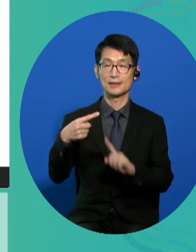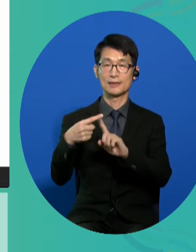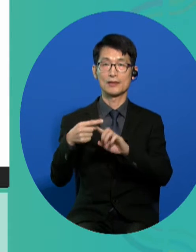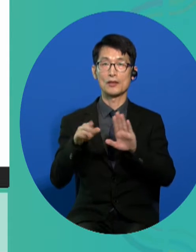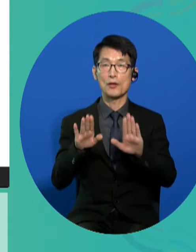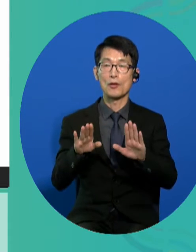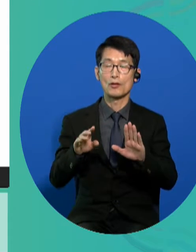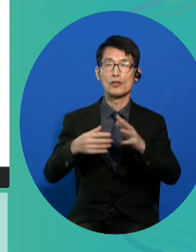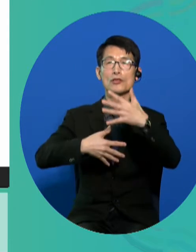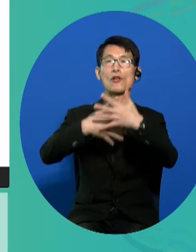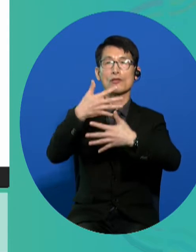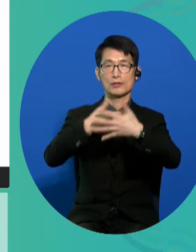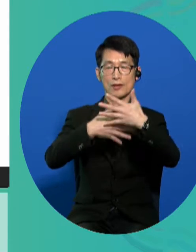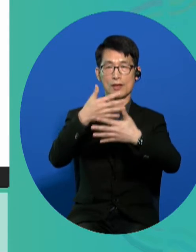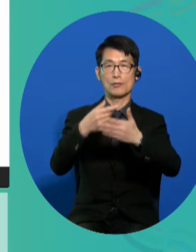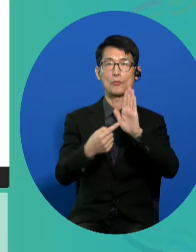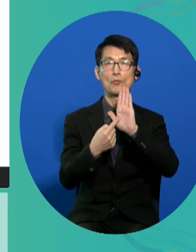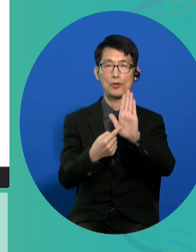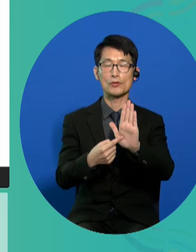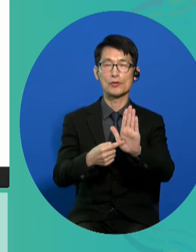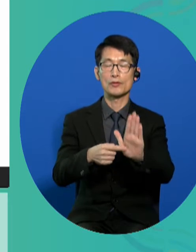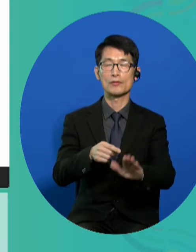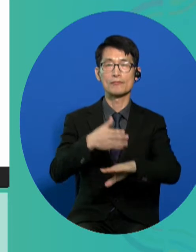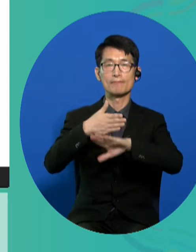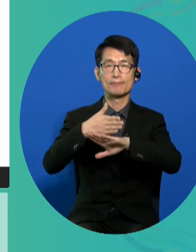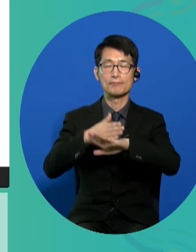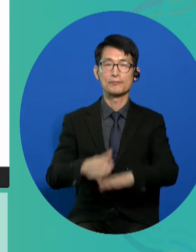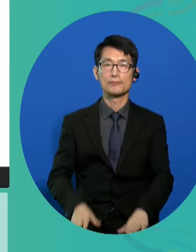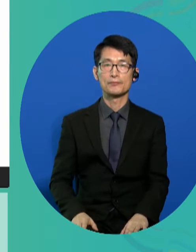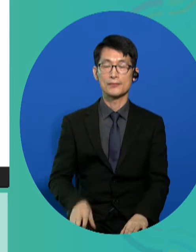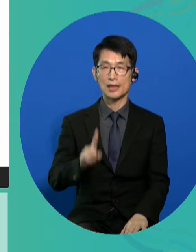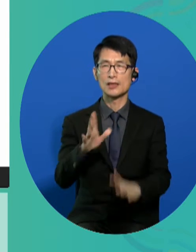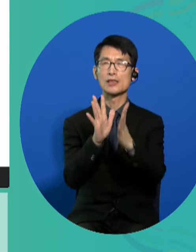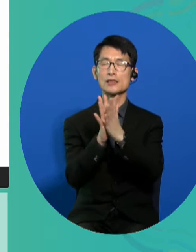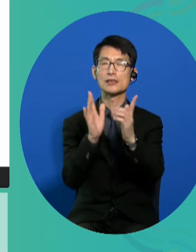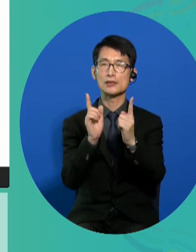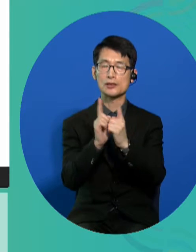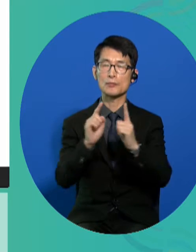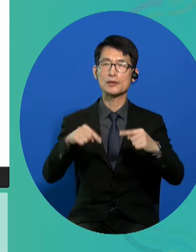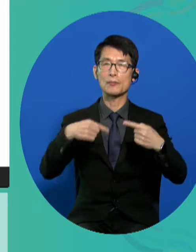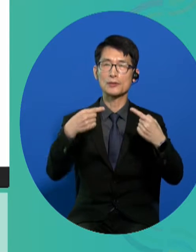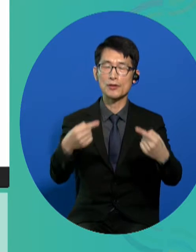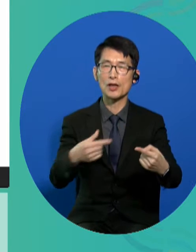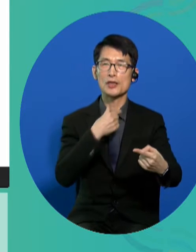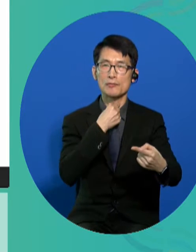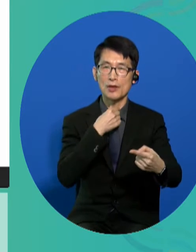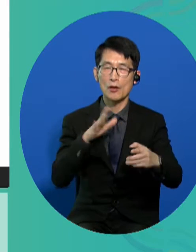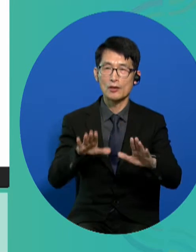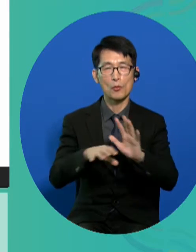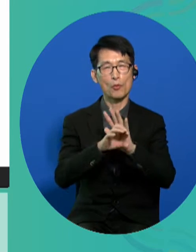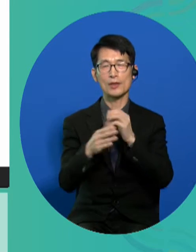생각합니다. 언젠가는 이 중요한 컨퍼런스에 직접 참석하게 되기를 희망합니다.